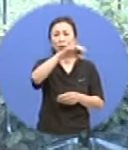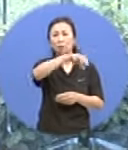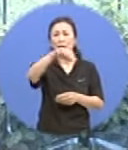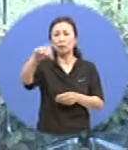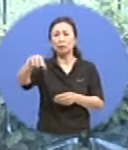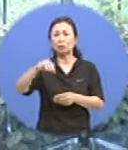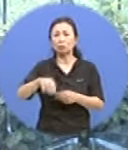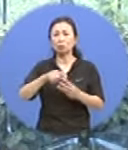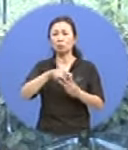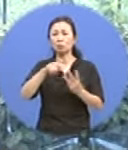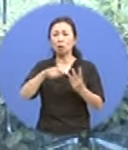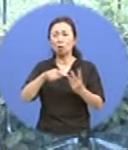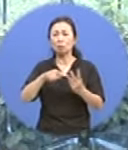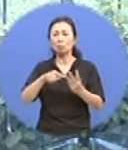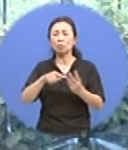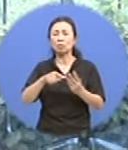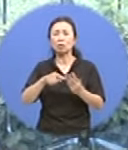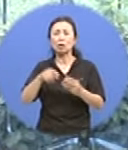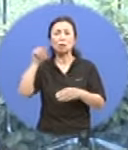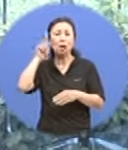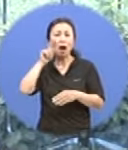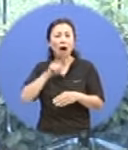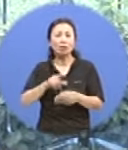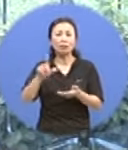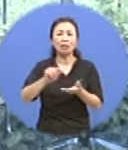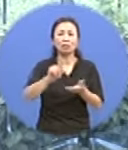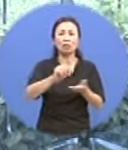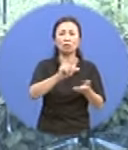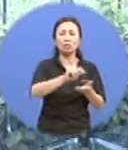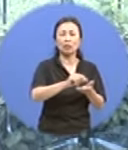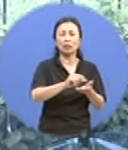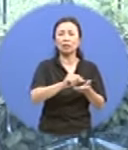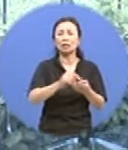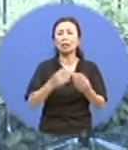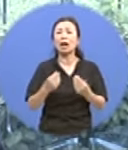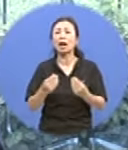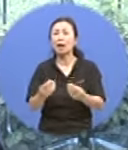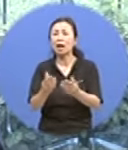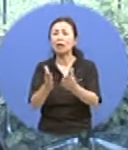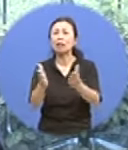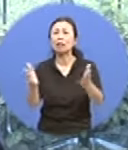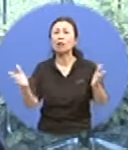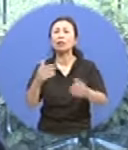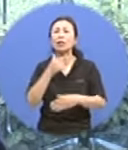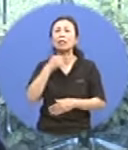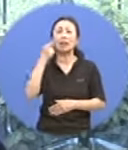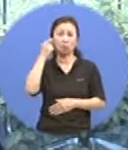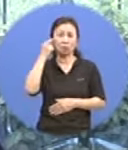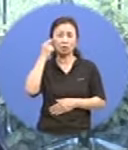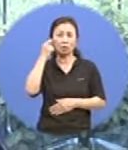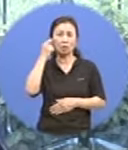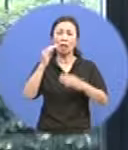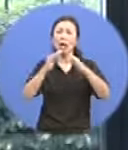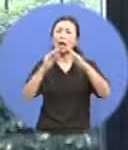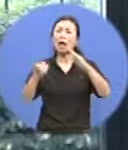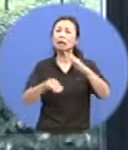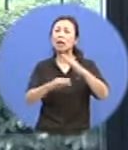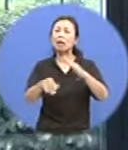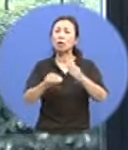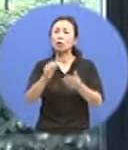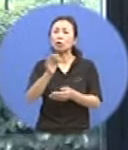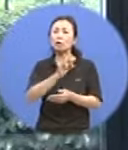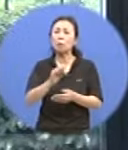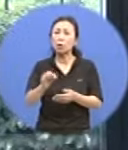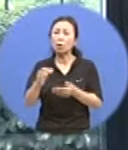ながら、今後もどんどんどんどん世界に広げていきたいと、はい、で家庭品は残念ながらまだ 30% ぐらいなんですね。 そうです